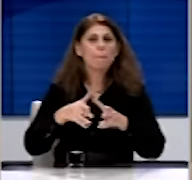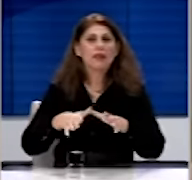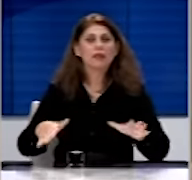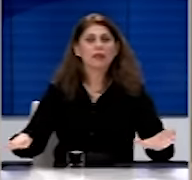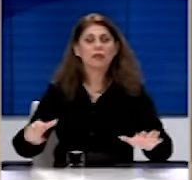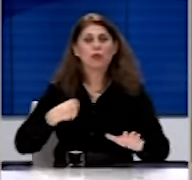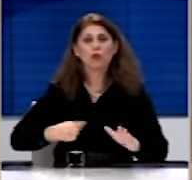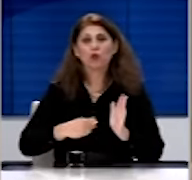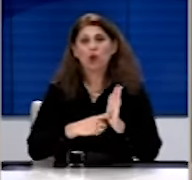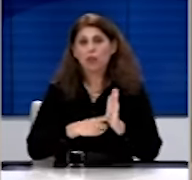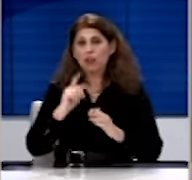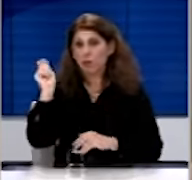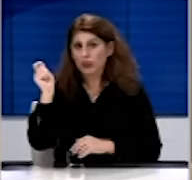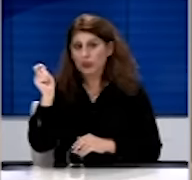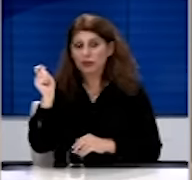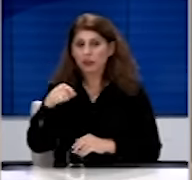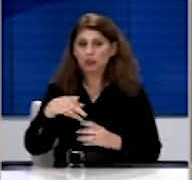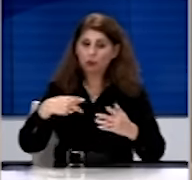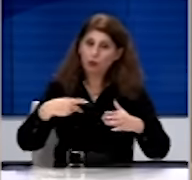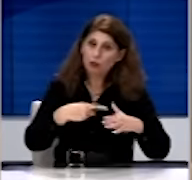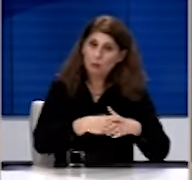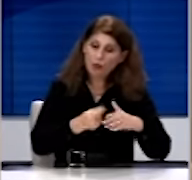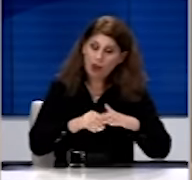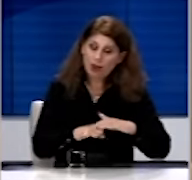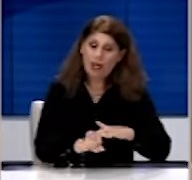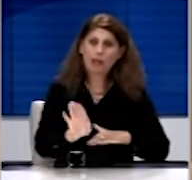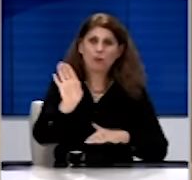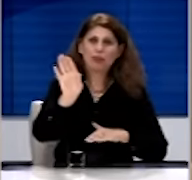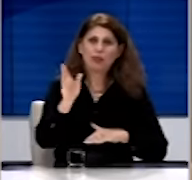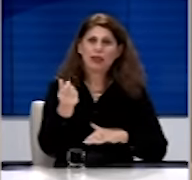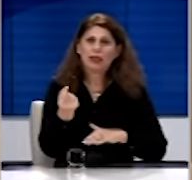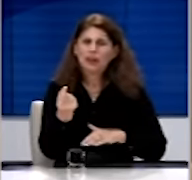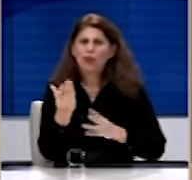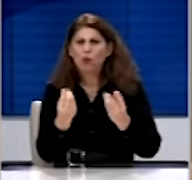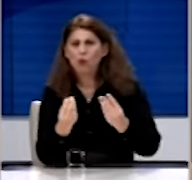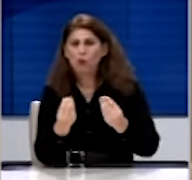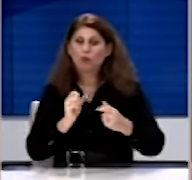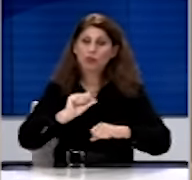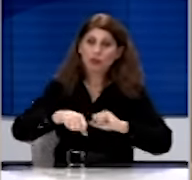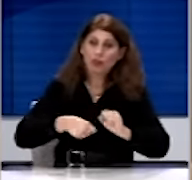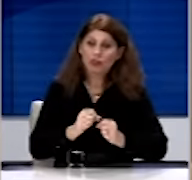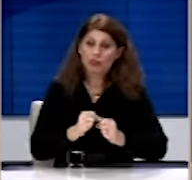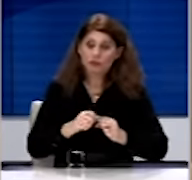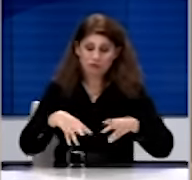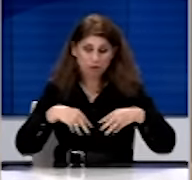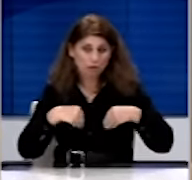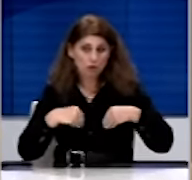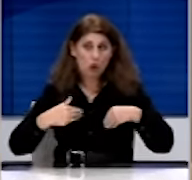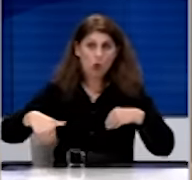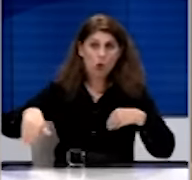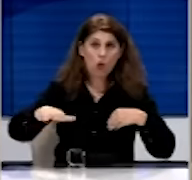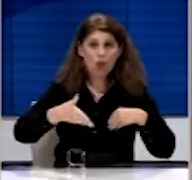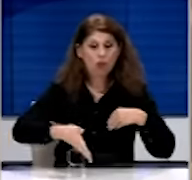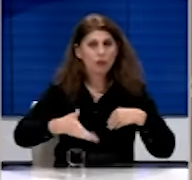της επεκτατικής δημοσιονομικής πολιτικής και του Ταμείου Ανάκαμψης και λίγο πολύ προσπαθούσατε να μας πείσετε όλους εδώ ότι